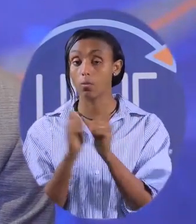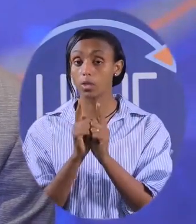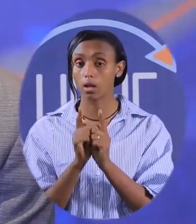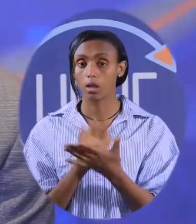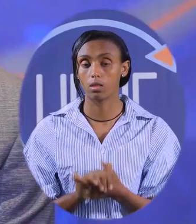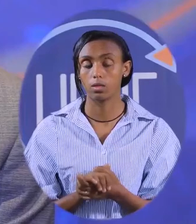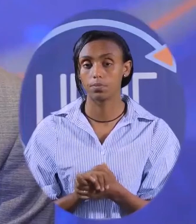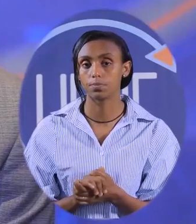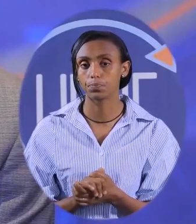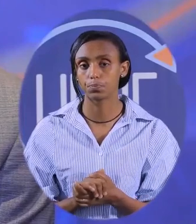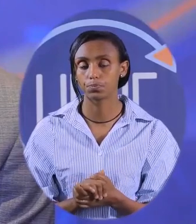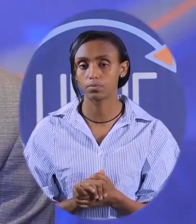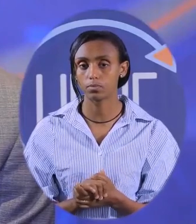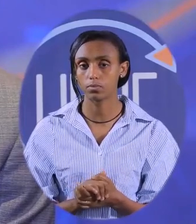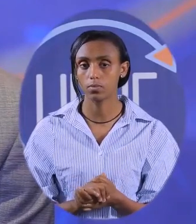በተያያዘ